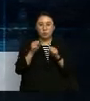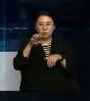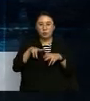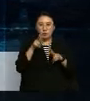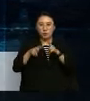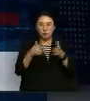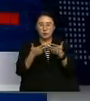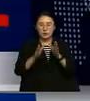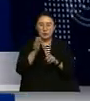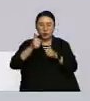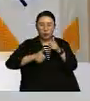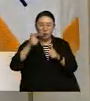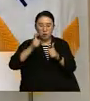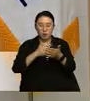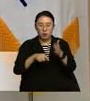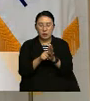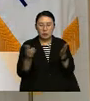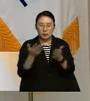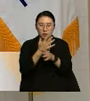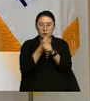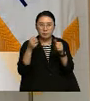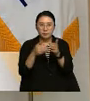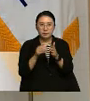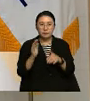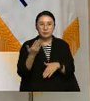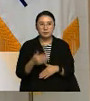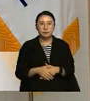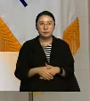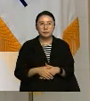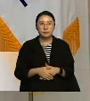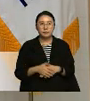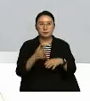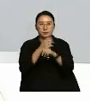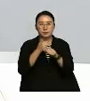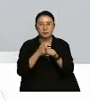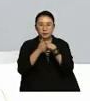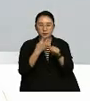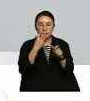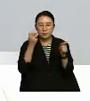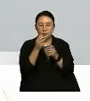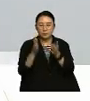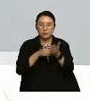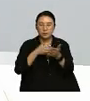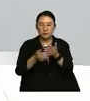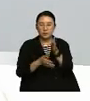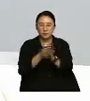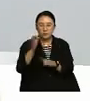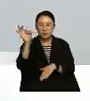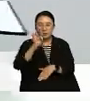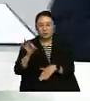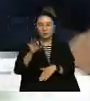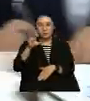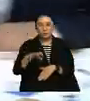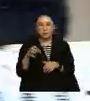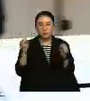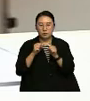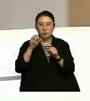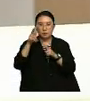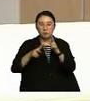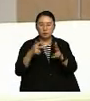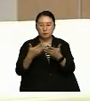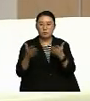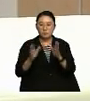산업단지 경쟁력 강화를 위한 업무협약을 체결했습니다 400 에 따라 경기도와 동두천시 연천군 은 경기북부